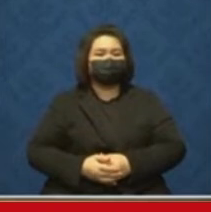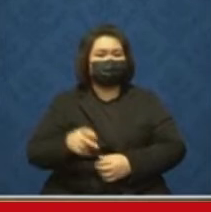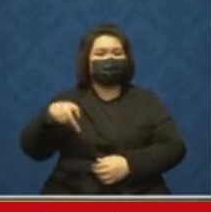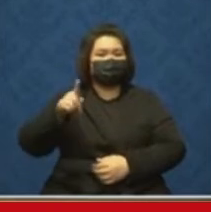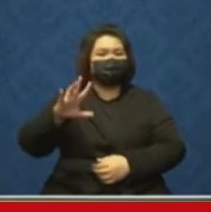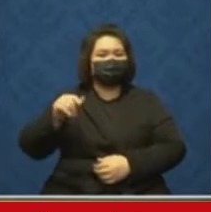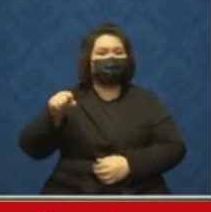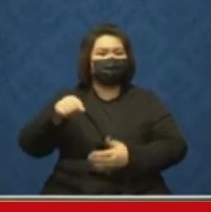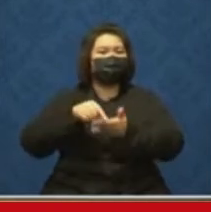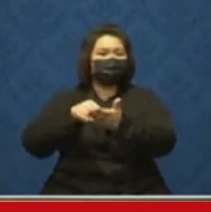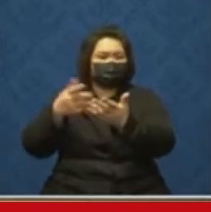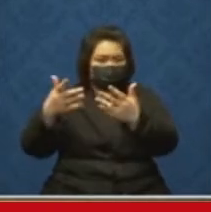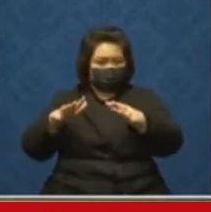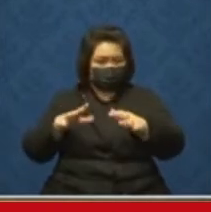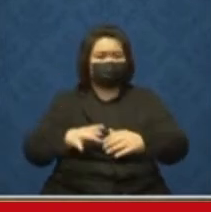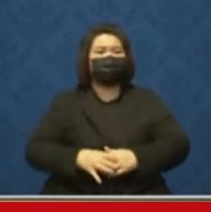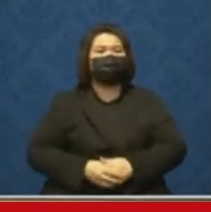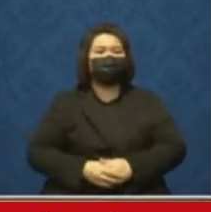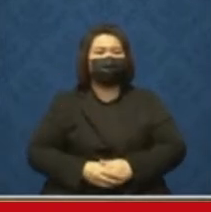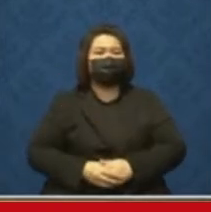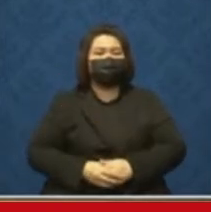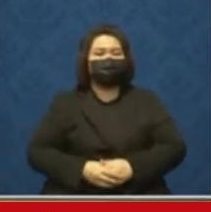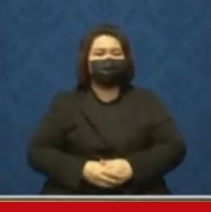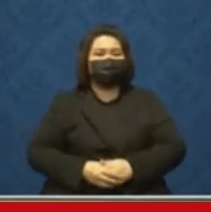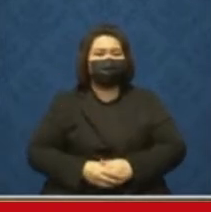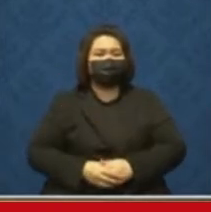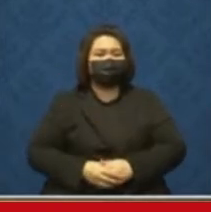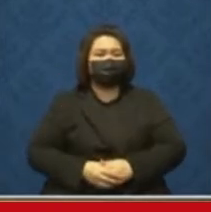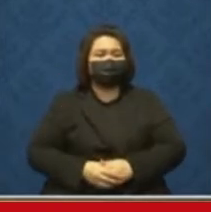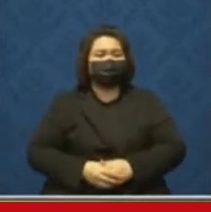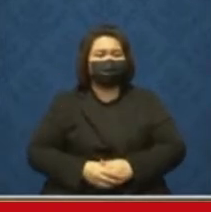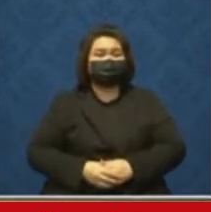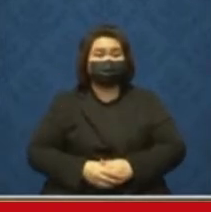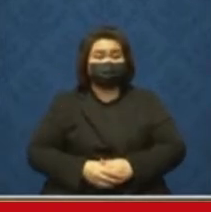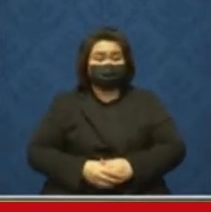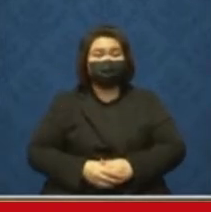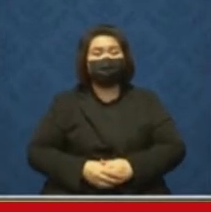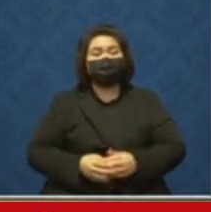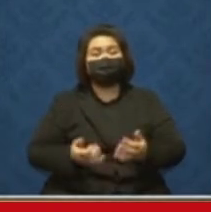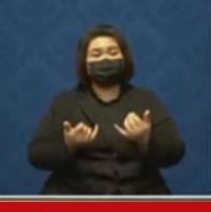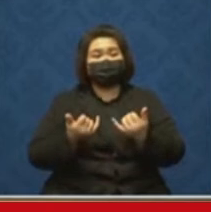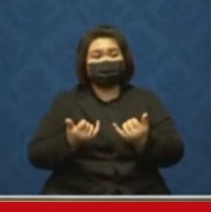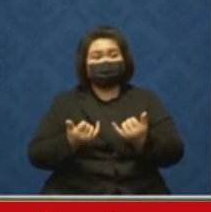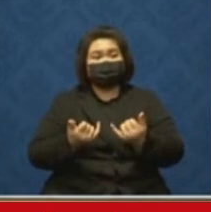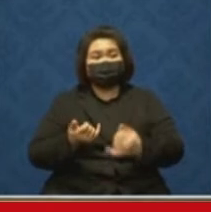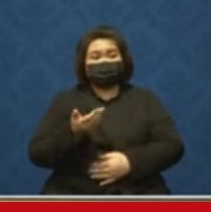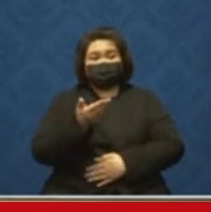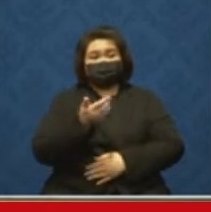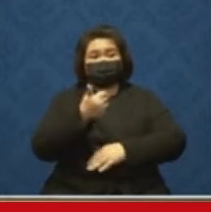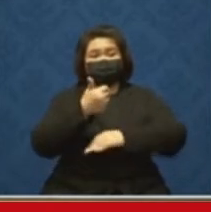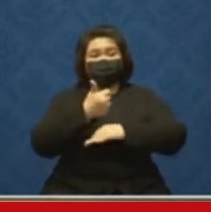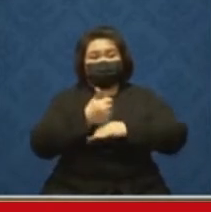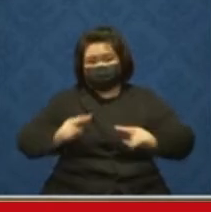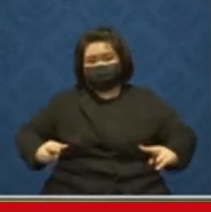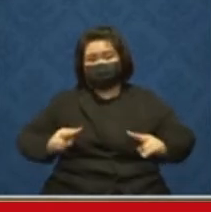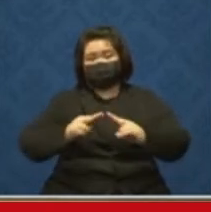และเรื่อยท พ. แล้ค co เลยครัทประทานทานประทานที่ขอรบครับท่รธมุ